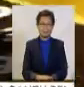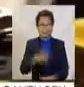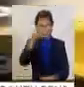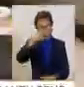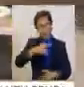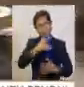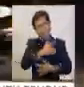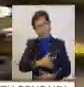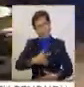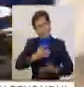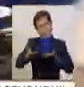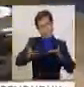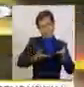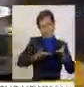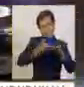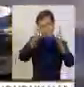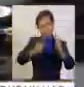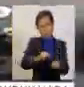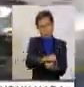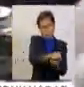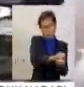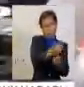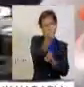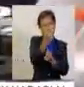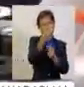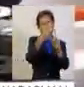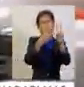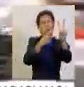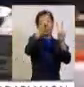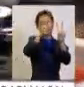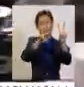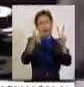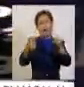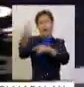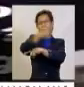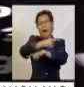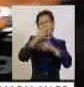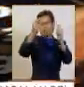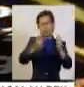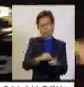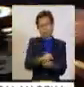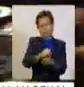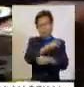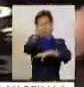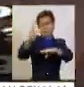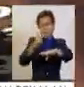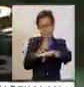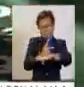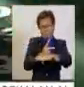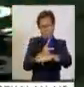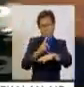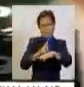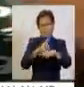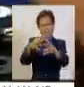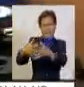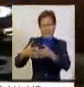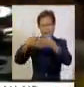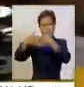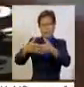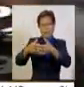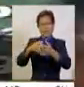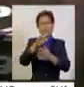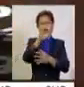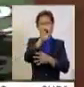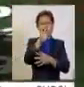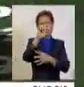Bagi menghargai khidmat tukang cuci, 2 Oktober diisytihar Hari Tukang Cuci Kebangsaan. Di Alabama, Amerika Syarikat,